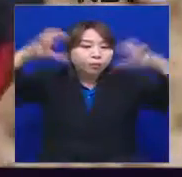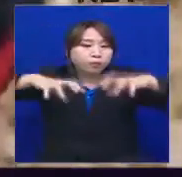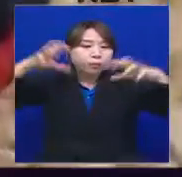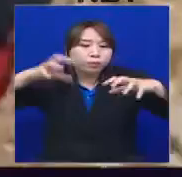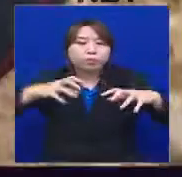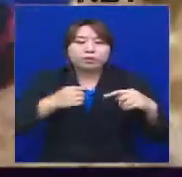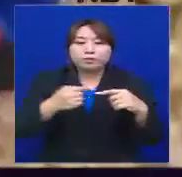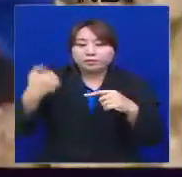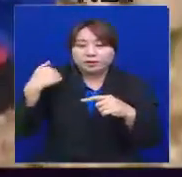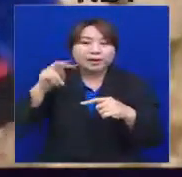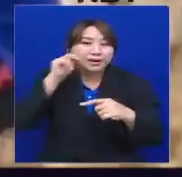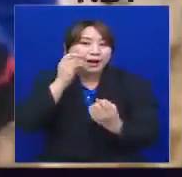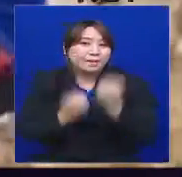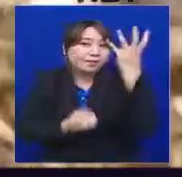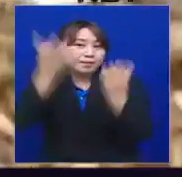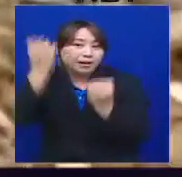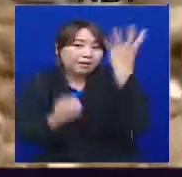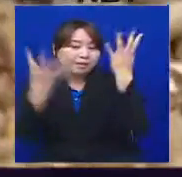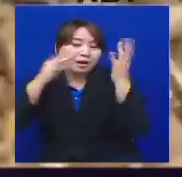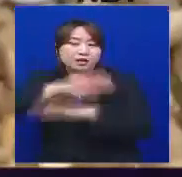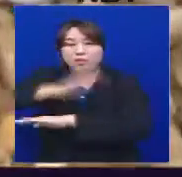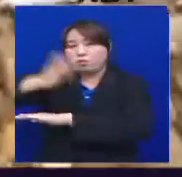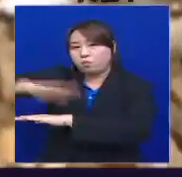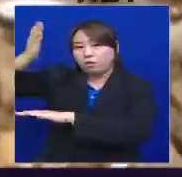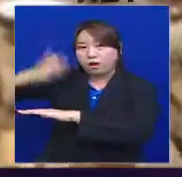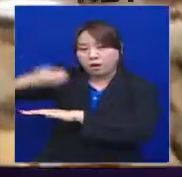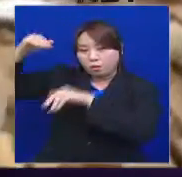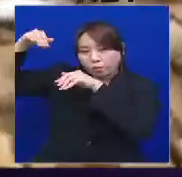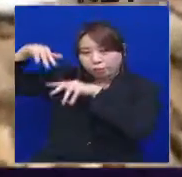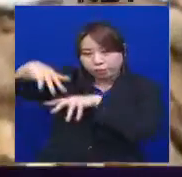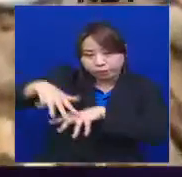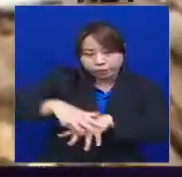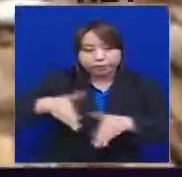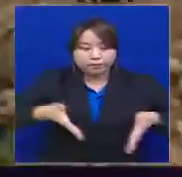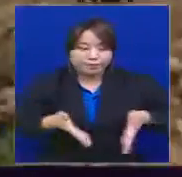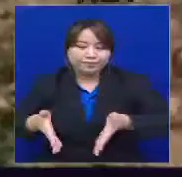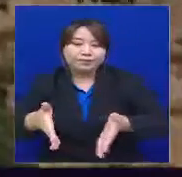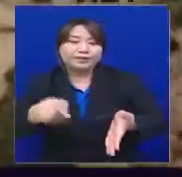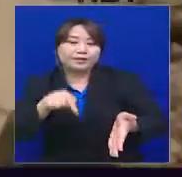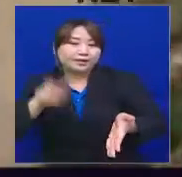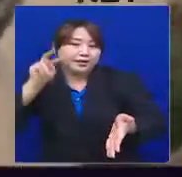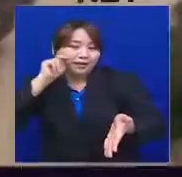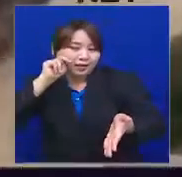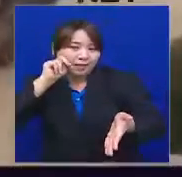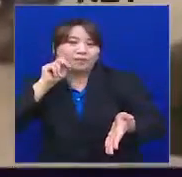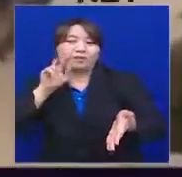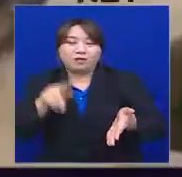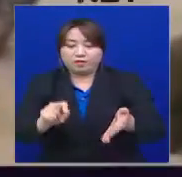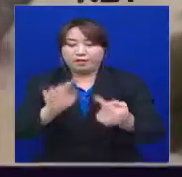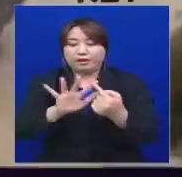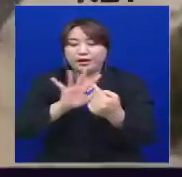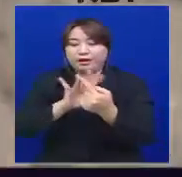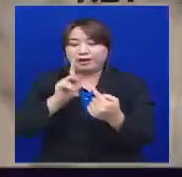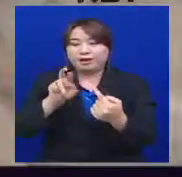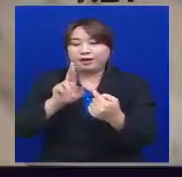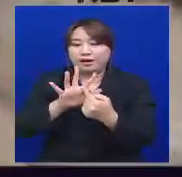อย่างต่อเนื่องมีน้ำป่าหลากมาจากเทือกเขาอ่างรือในลงสู่ลำน้ำคลองตะเกราก่อนจะไหลลง